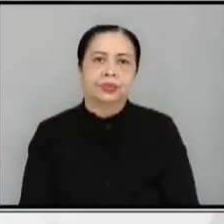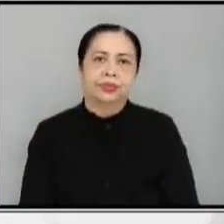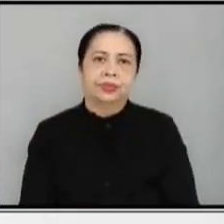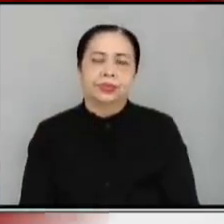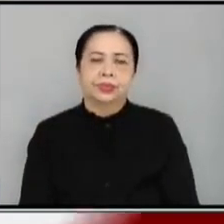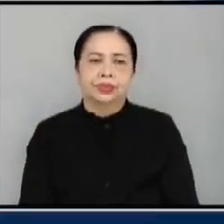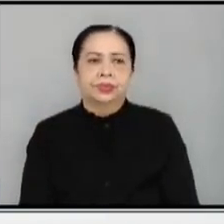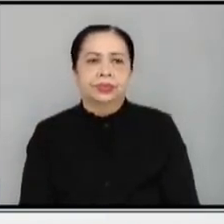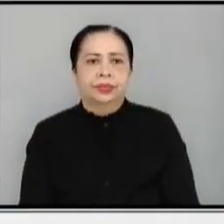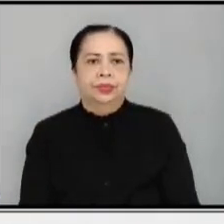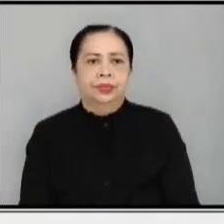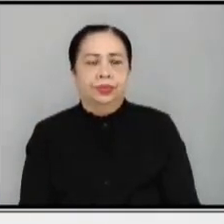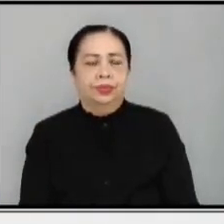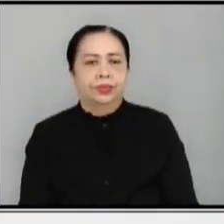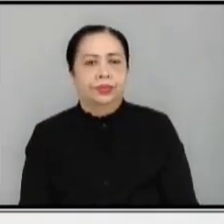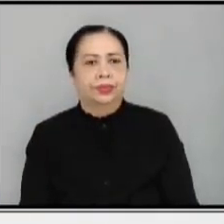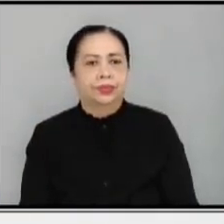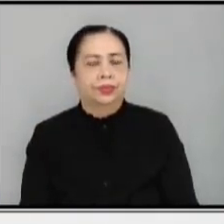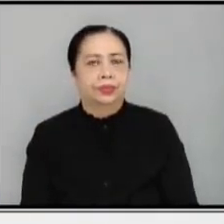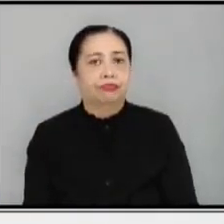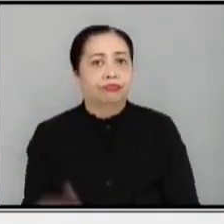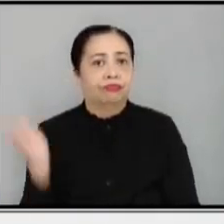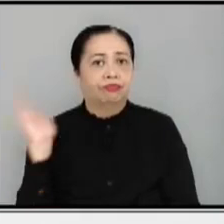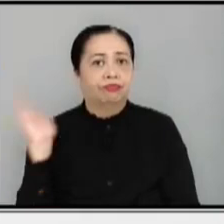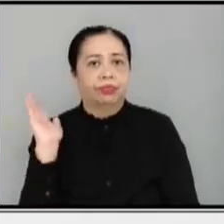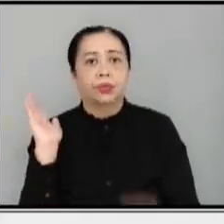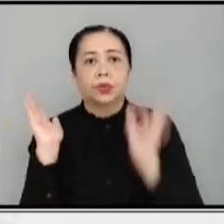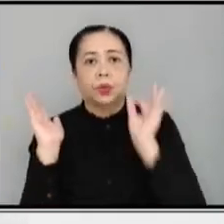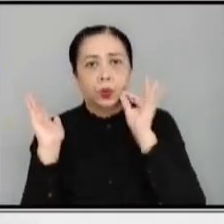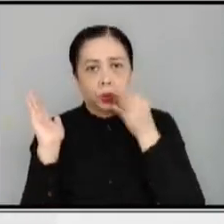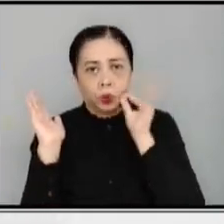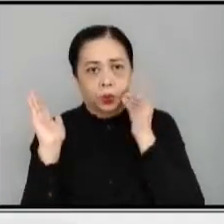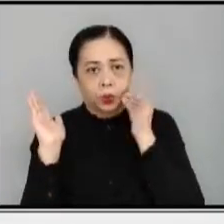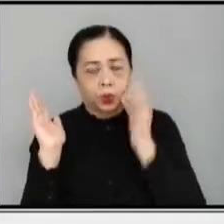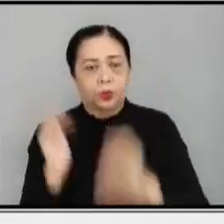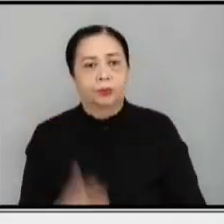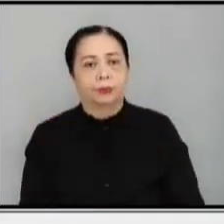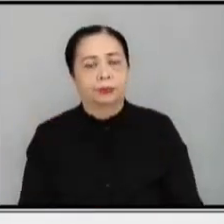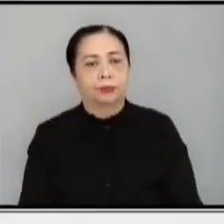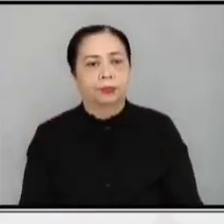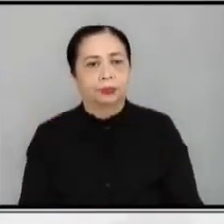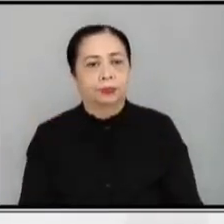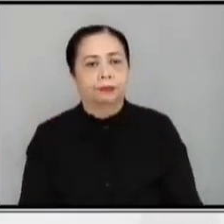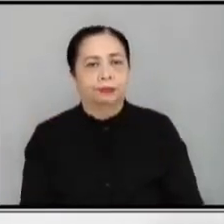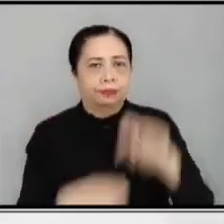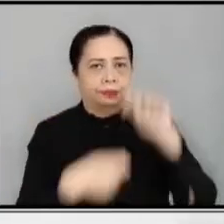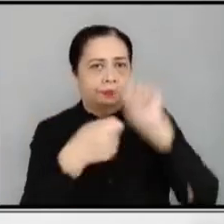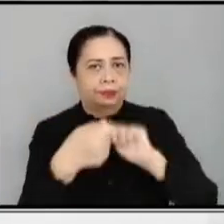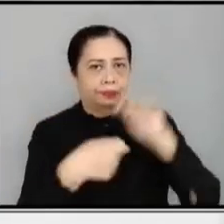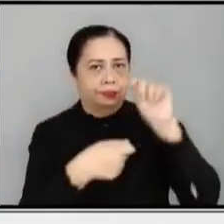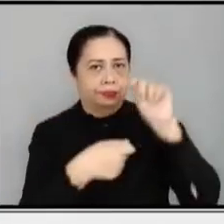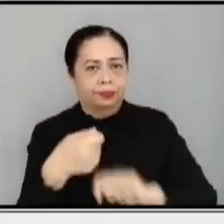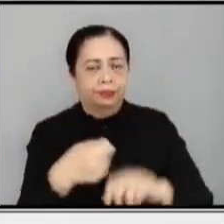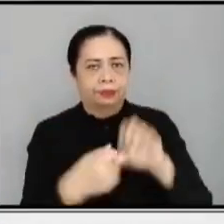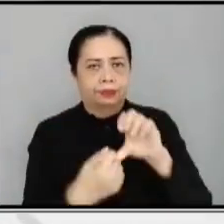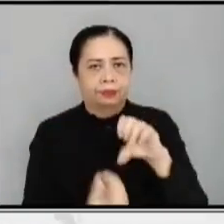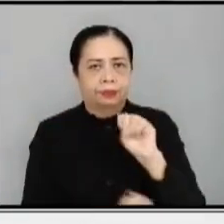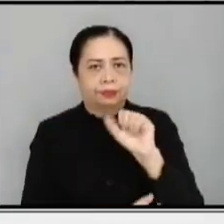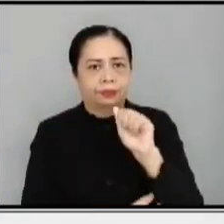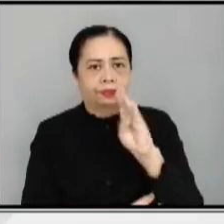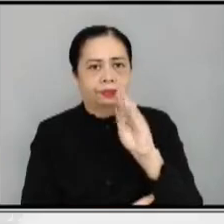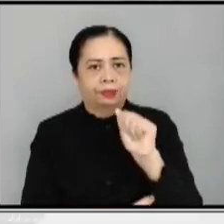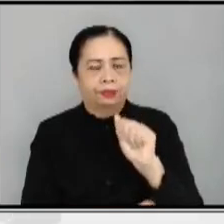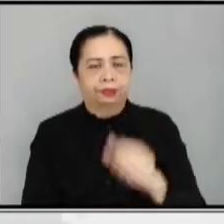Ang presyo naman ng prutas na ilang sa mga prutas na mabibili dito ay ang saging na saba na 40 pesos per kilo,